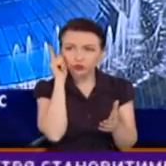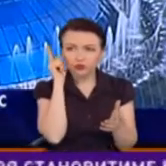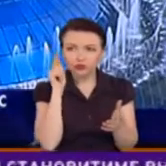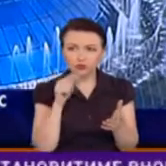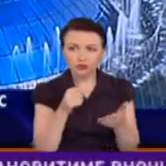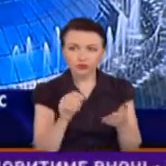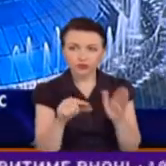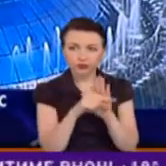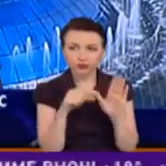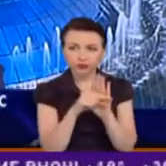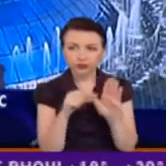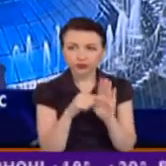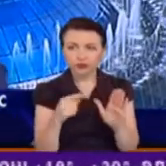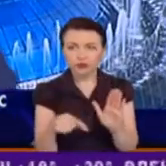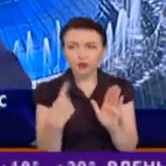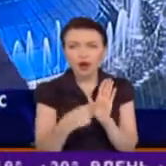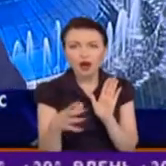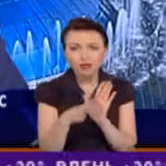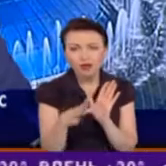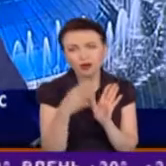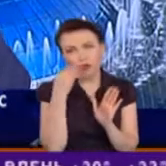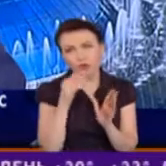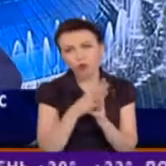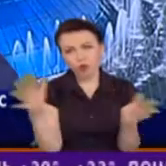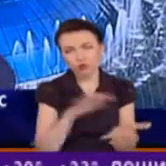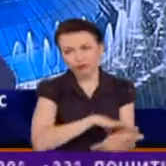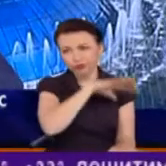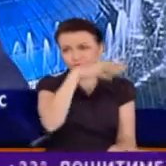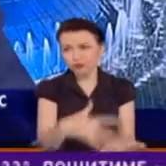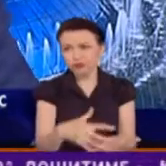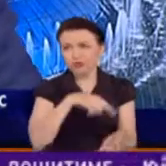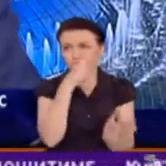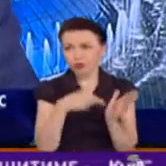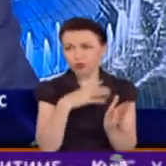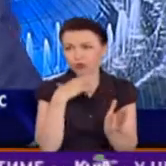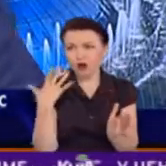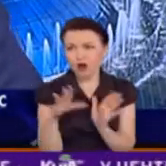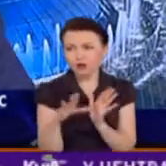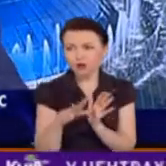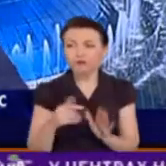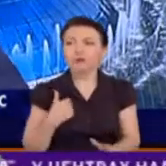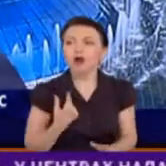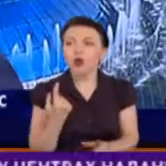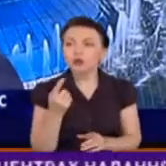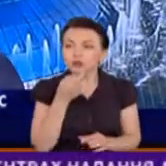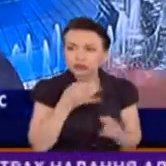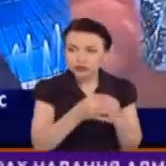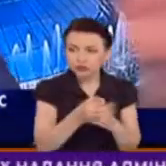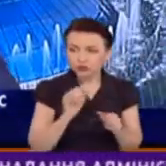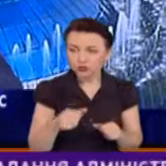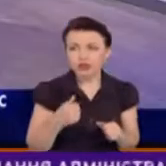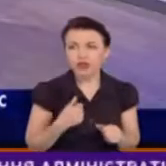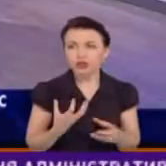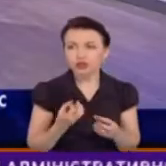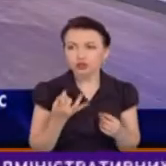мене пишуть люди з запитанням по енергетиці, давайте будемо йти по ходу нашого плану, скажімо. Я єдине можу вам сказати, тут я не, от